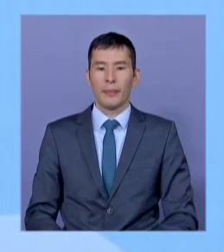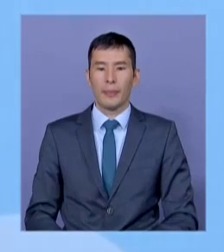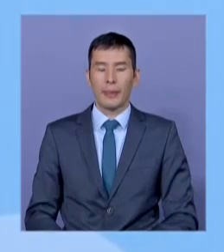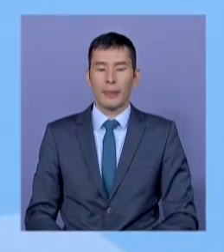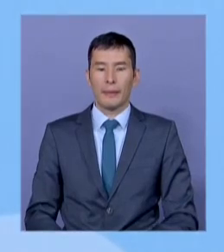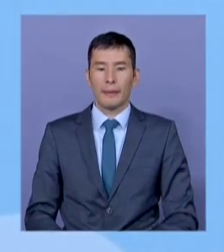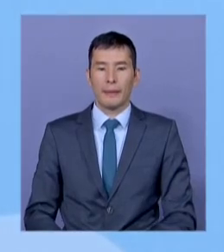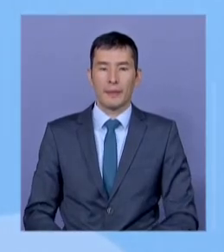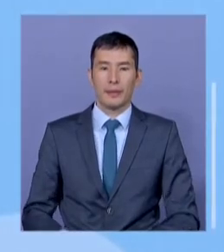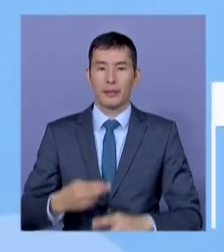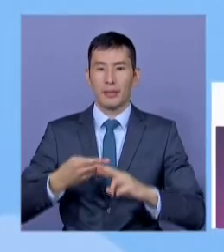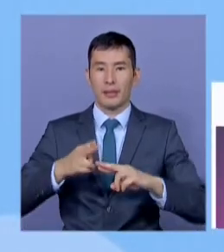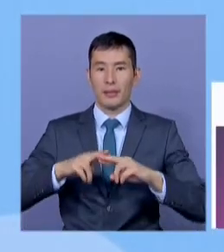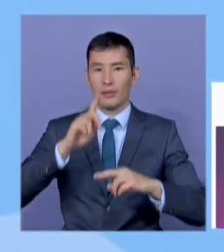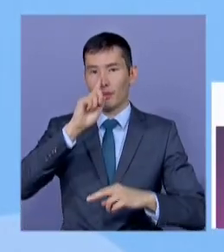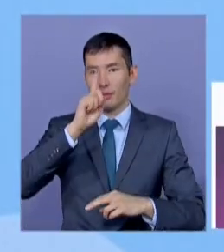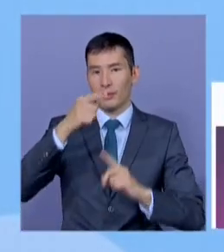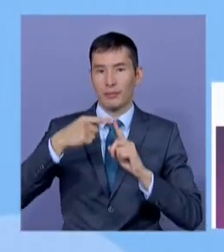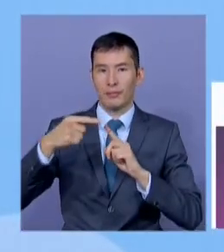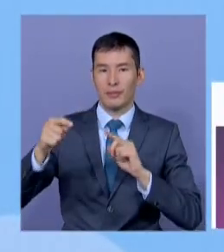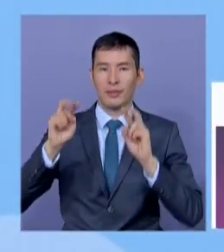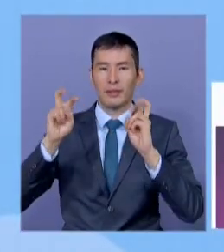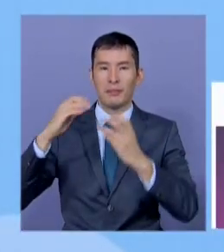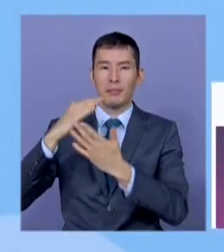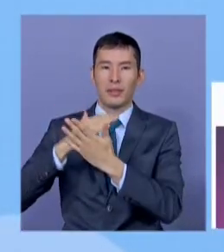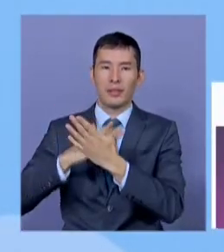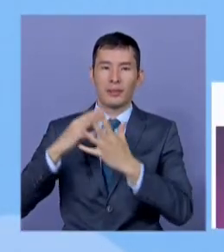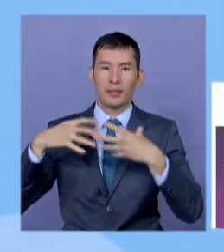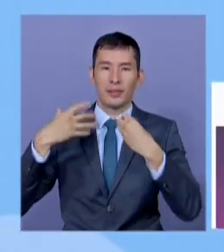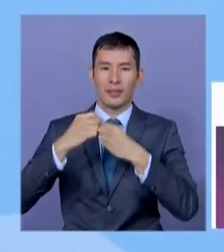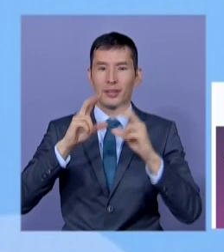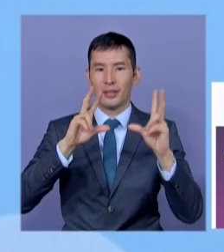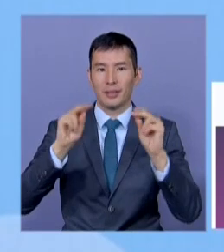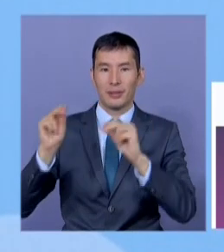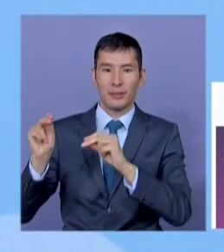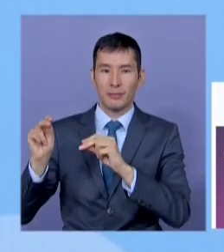Биылғы жылдың өзінде бақытты отбасы бағдарламасы аясында